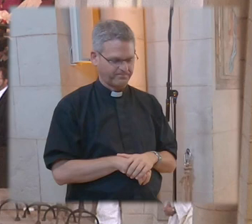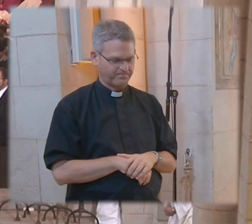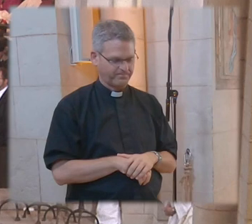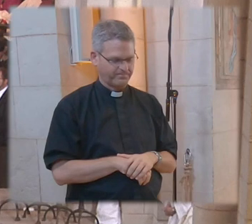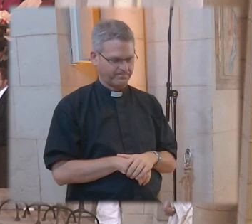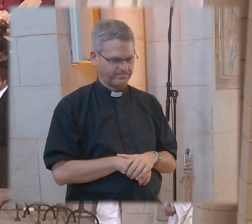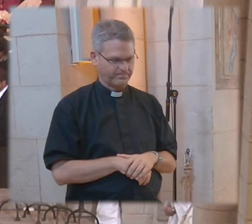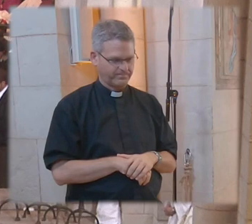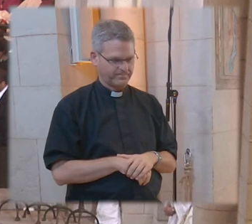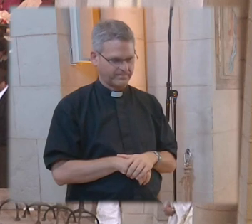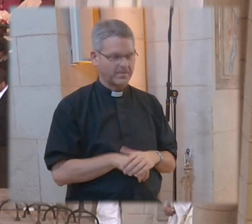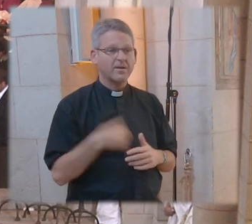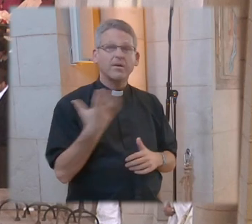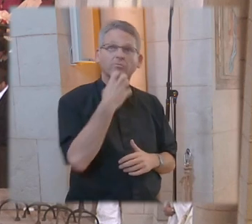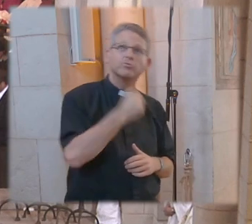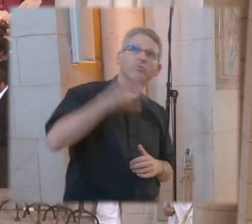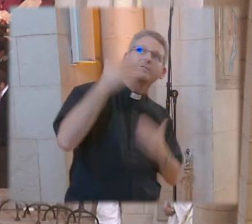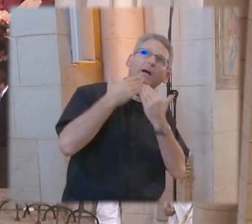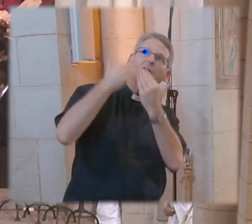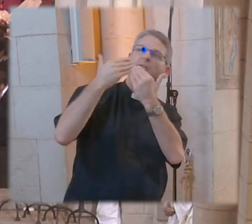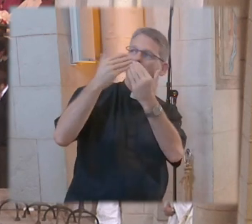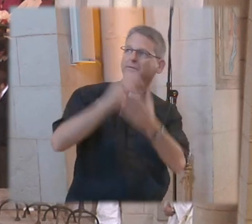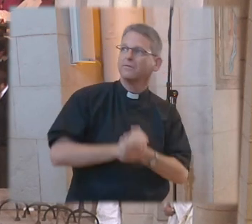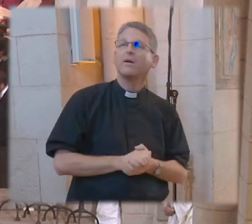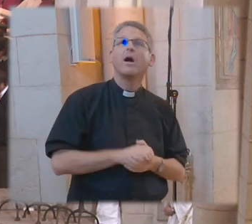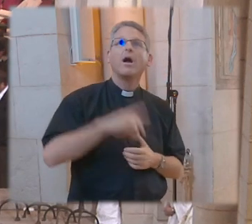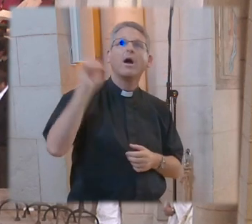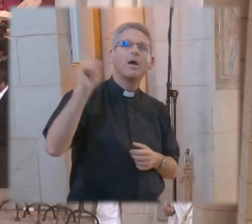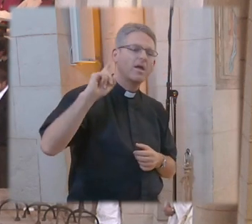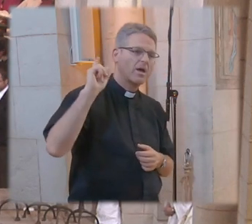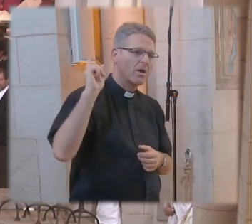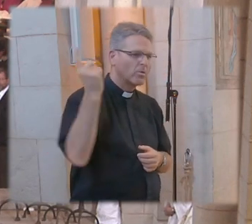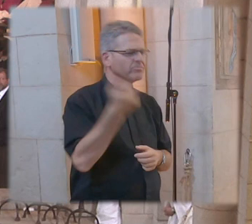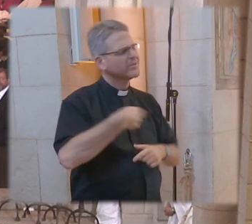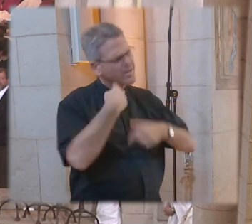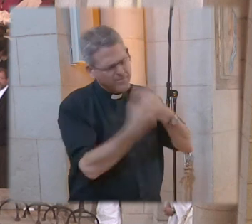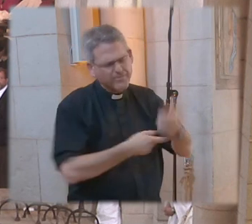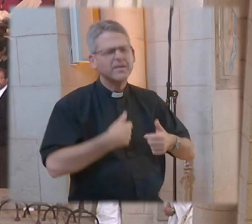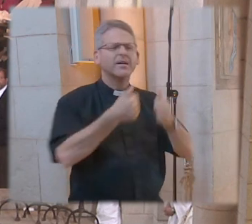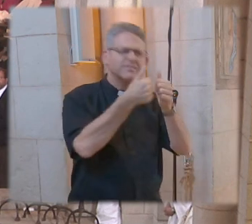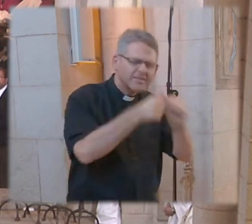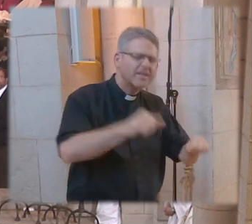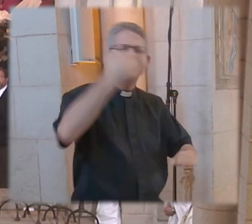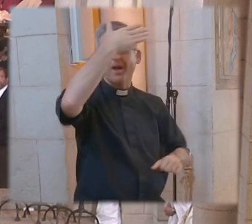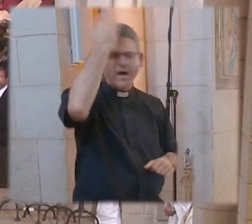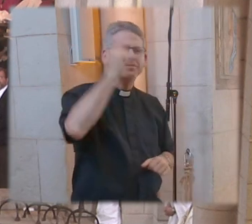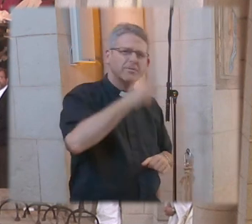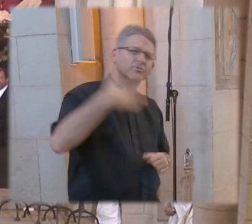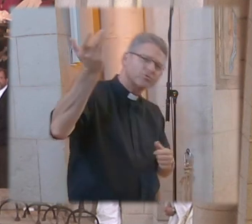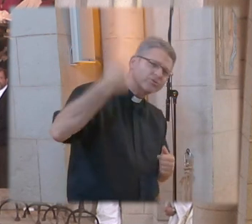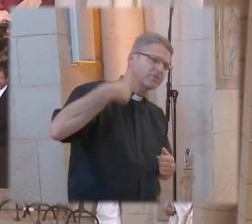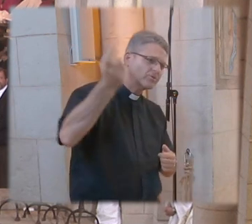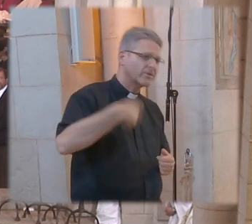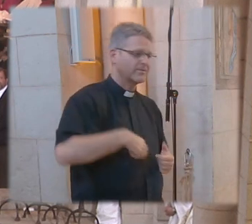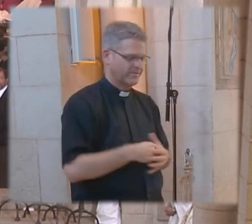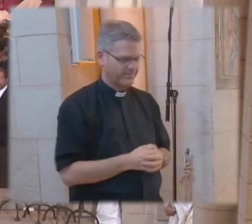Wir wollen Gott danken, dass er uns immer wieder Selige und Heilige schenkt, die uns den Weg